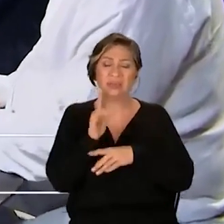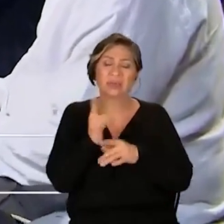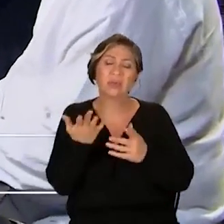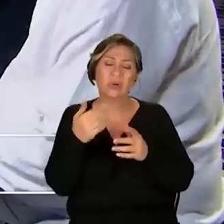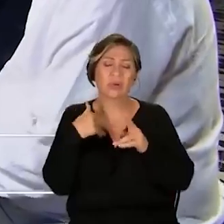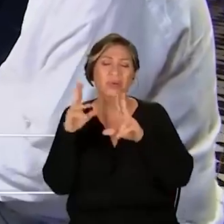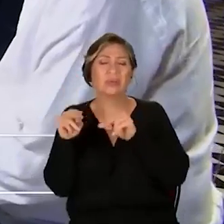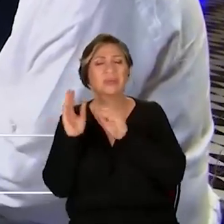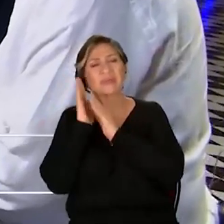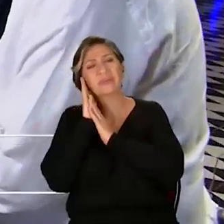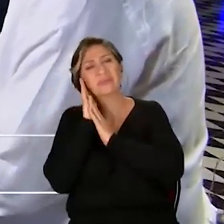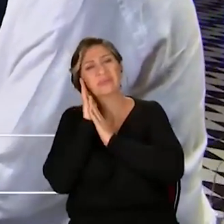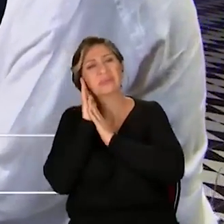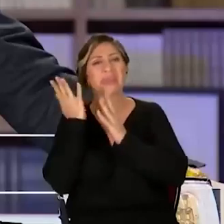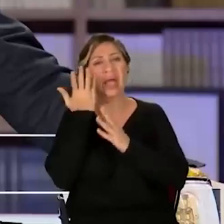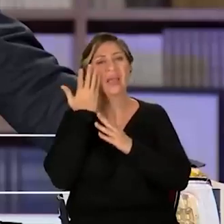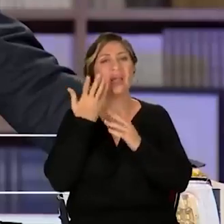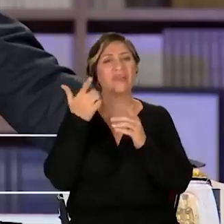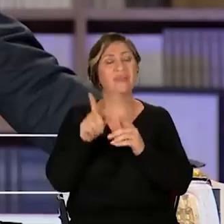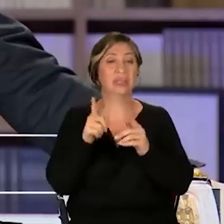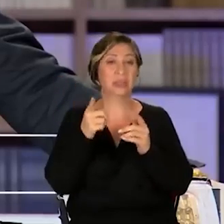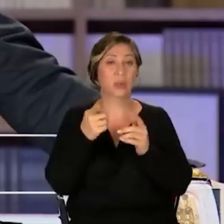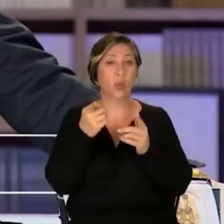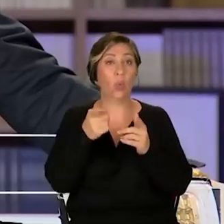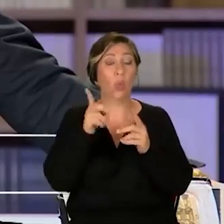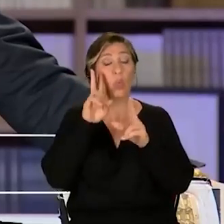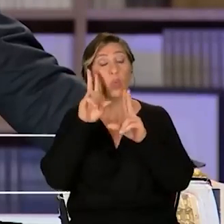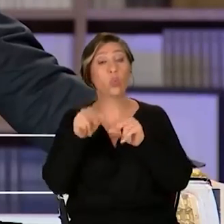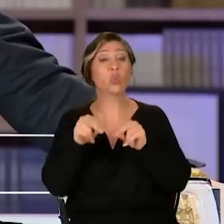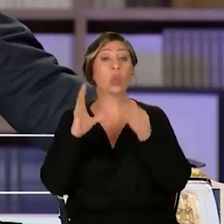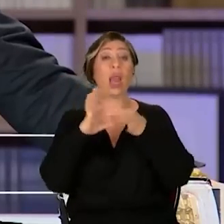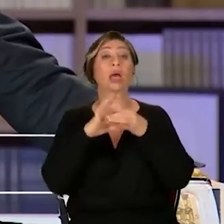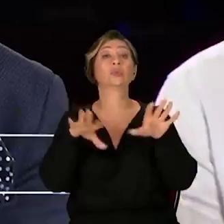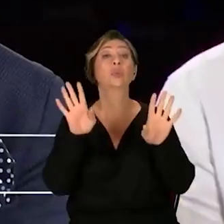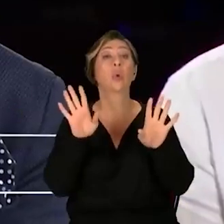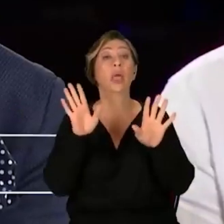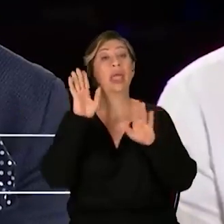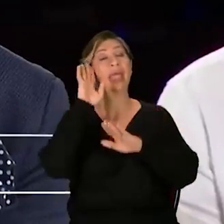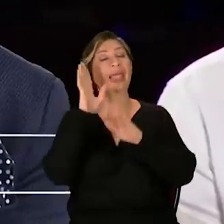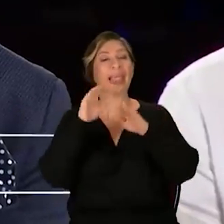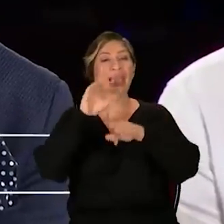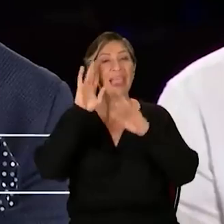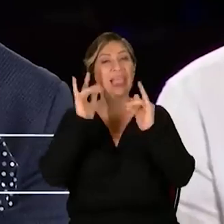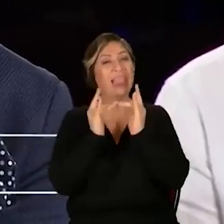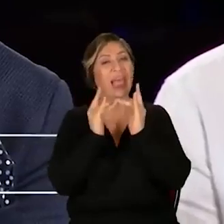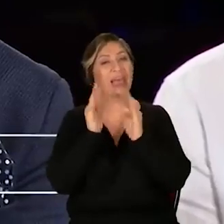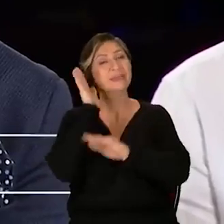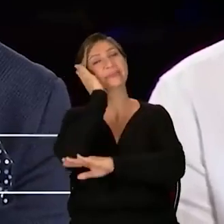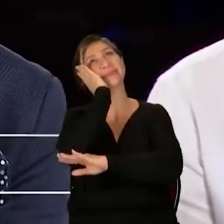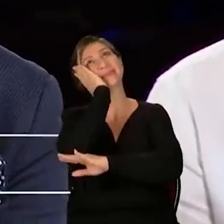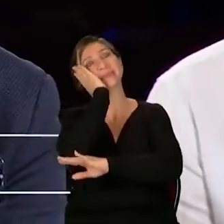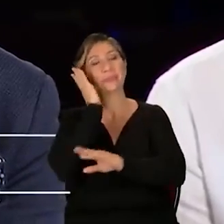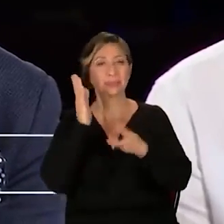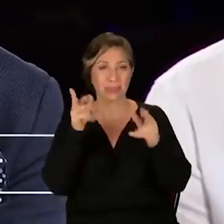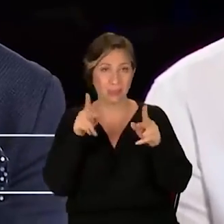Böyle yaşamaya yaşamak denmezin bir karşılığı. O doğrudan uyku olarak değerlendirilmesin. Yatakta uzun süre kalmak